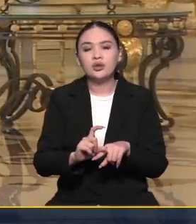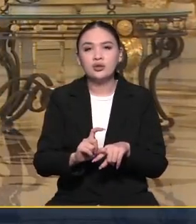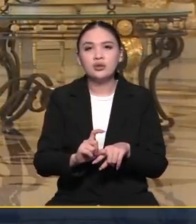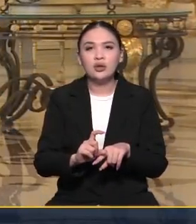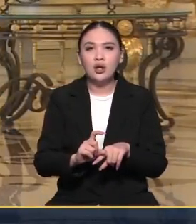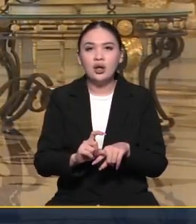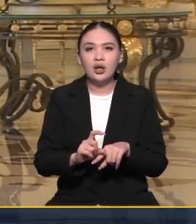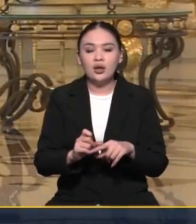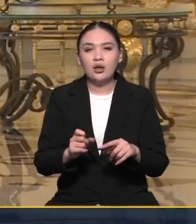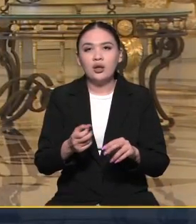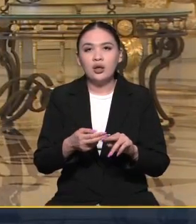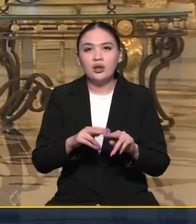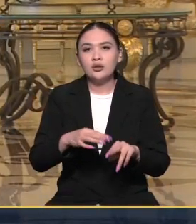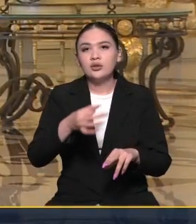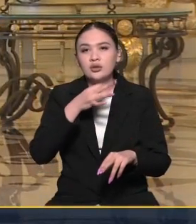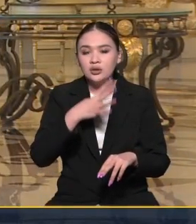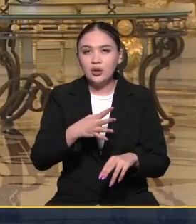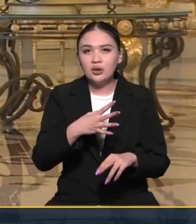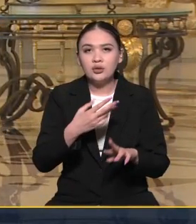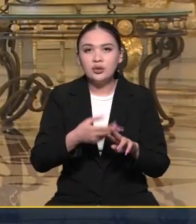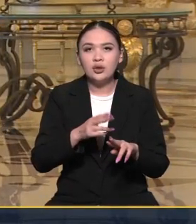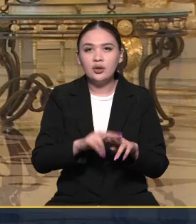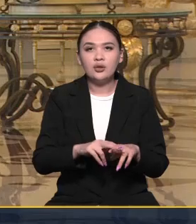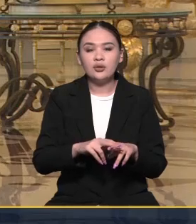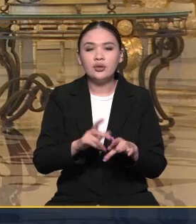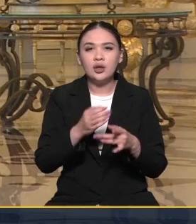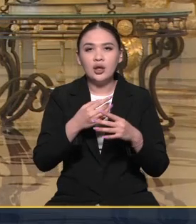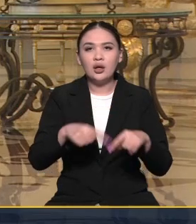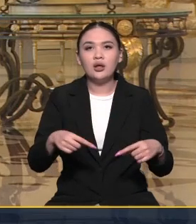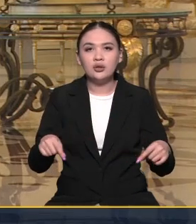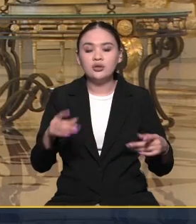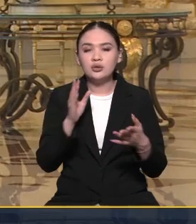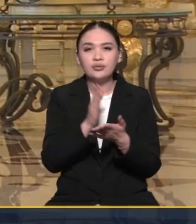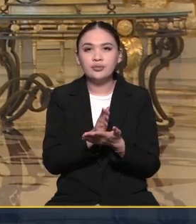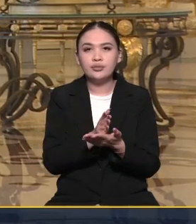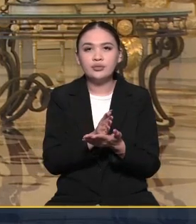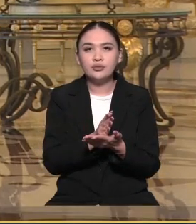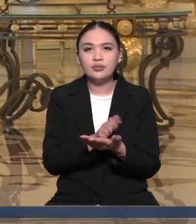И там очень много мазков, которые